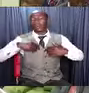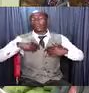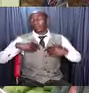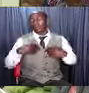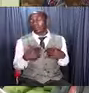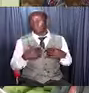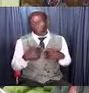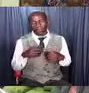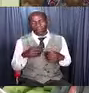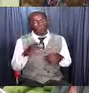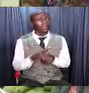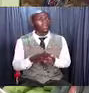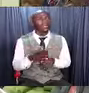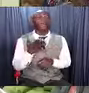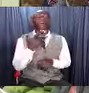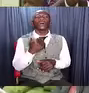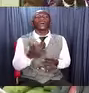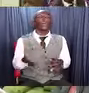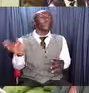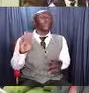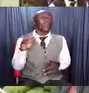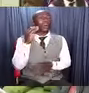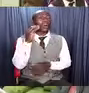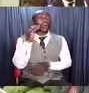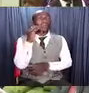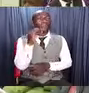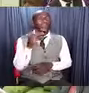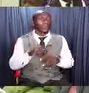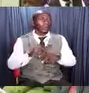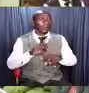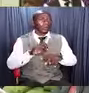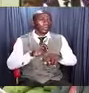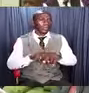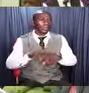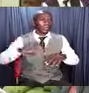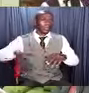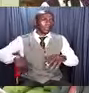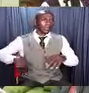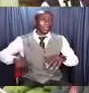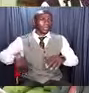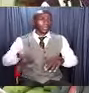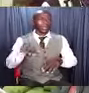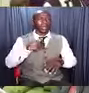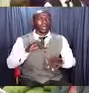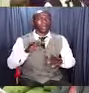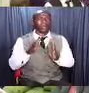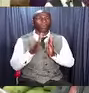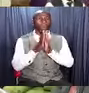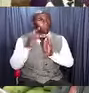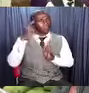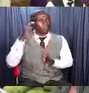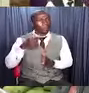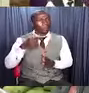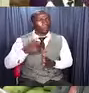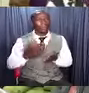bad headache. Kwa hivyo wataka waende nyumbani? So do you want to go home? Ah, masaa yameenda. He says it's already. Naomba tu niombe. I ask you to pray for